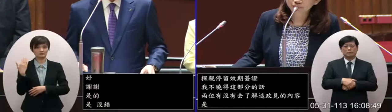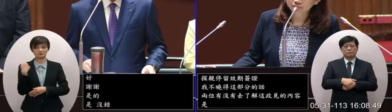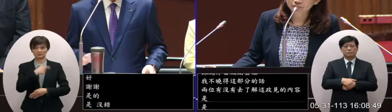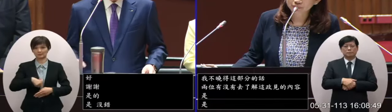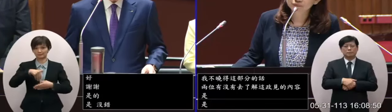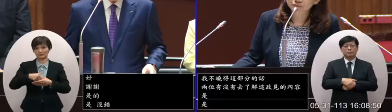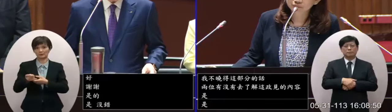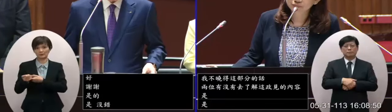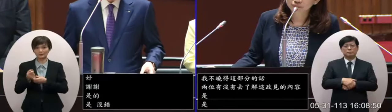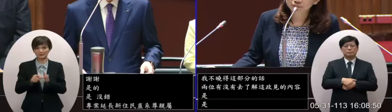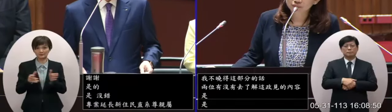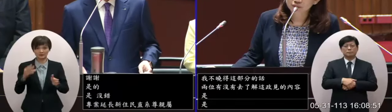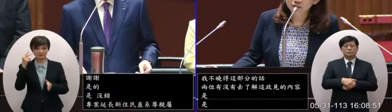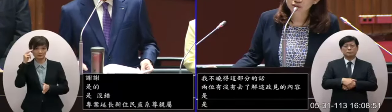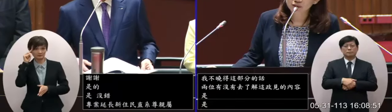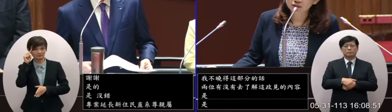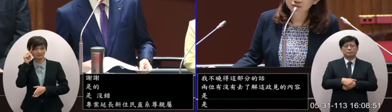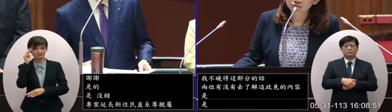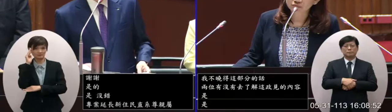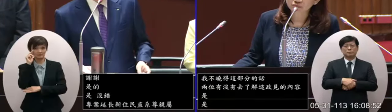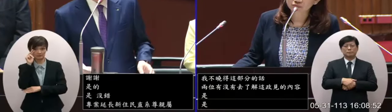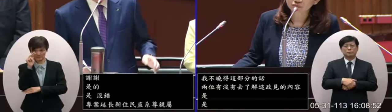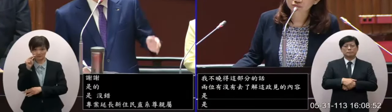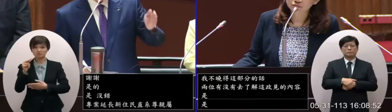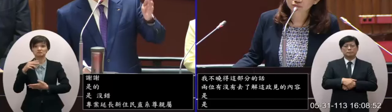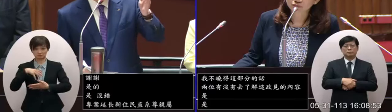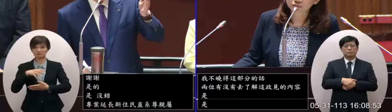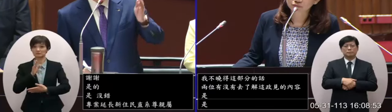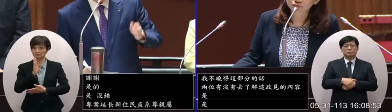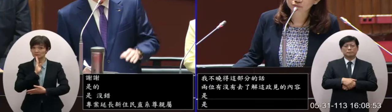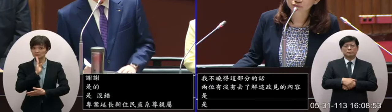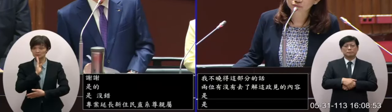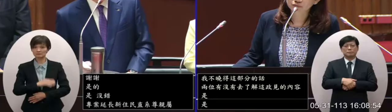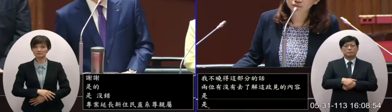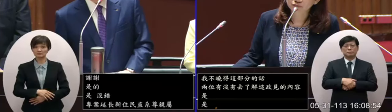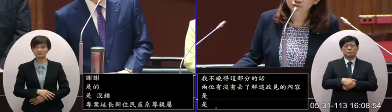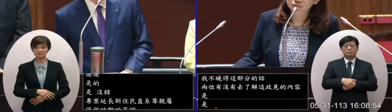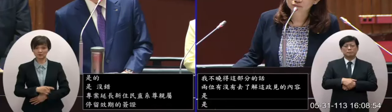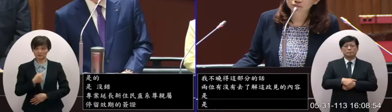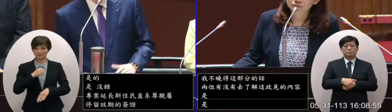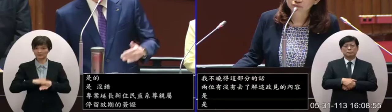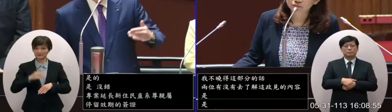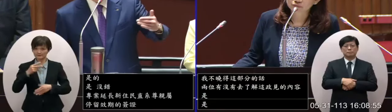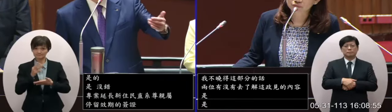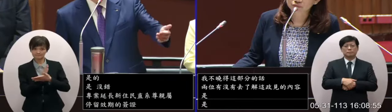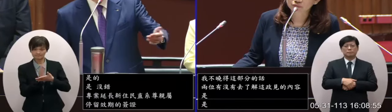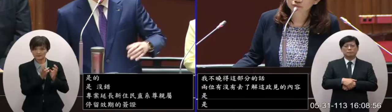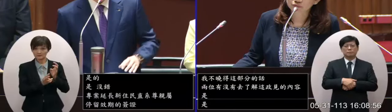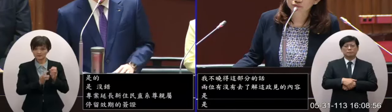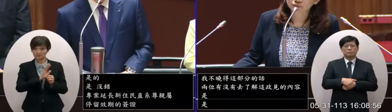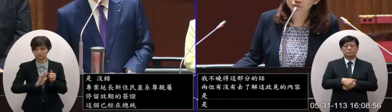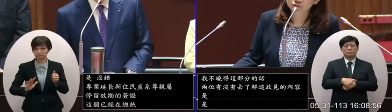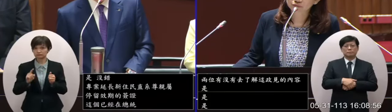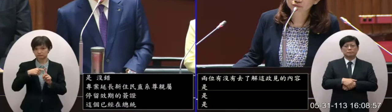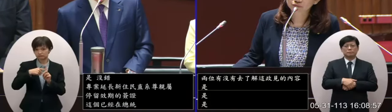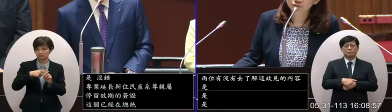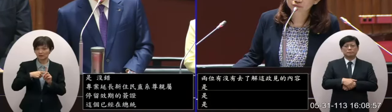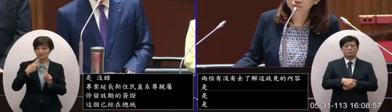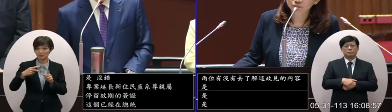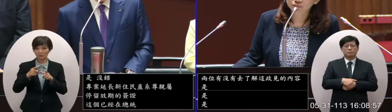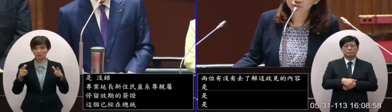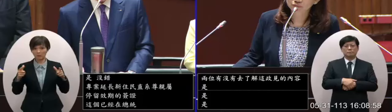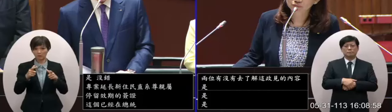的里面的政见之一了，那我们会详细看它也影响的程度以及多少的这个适用